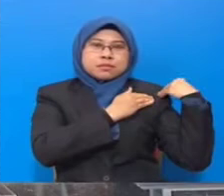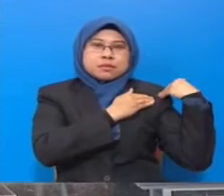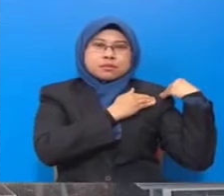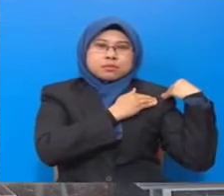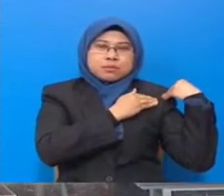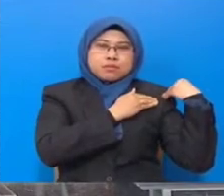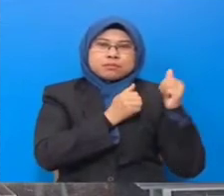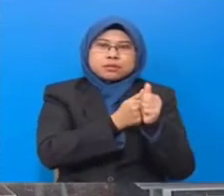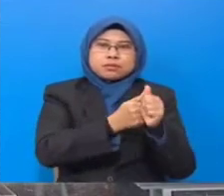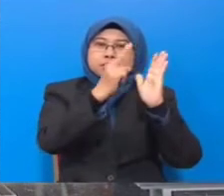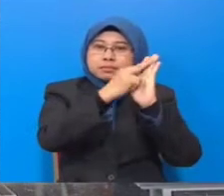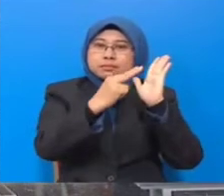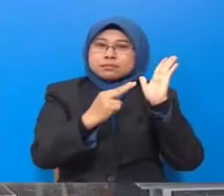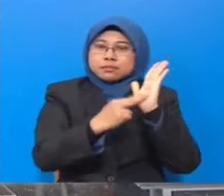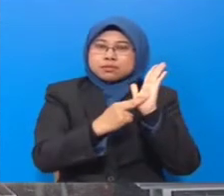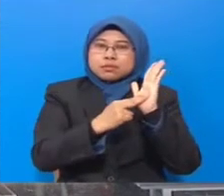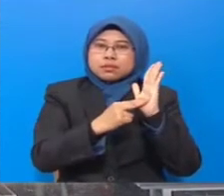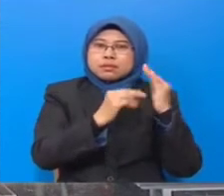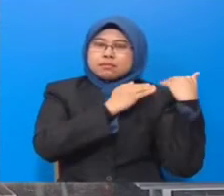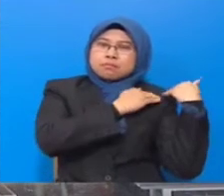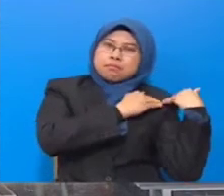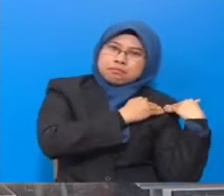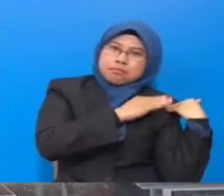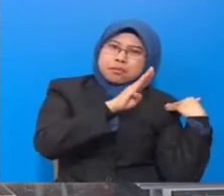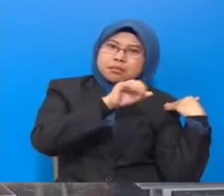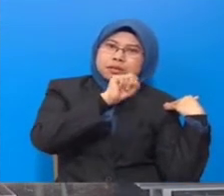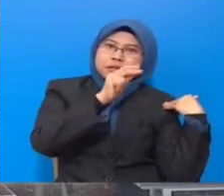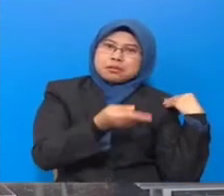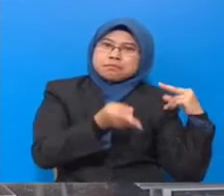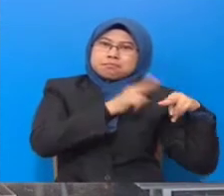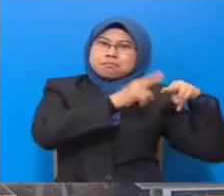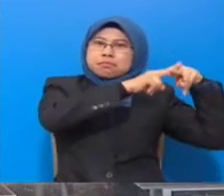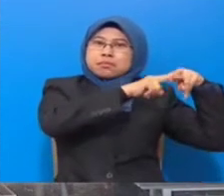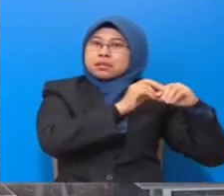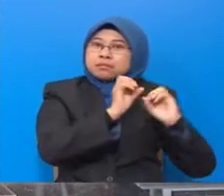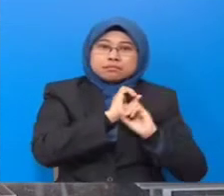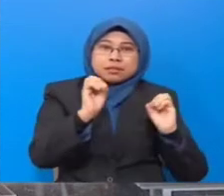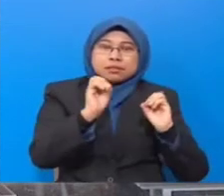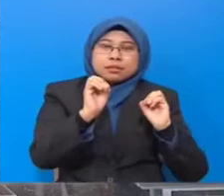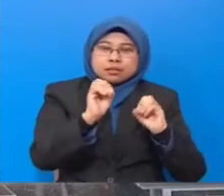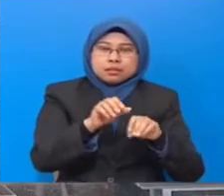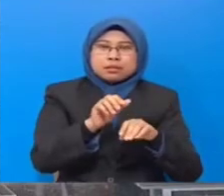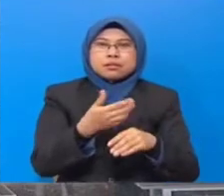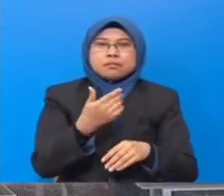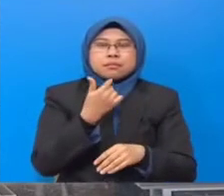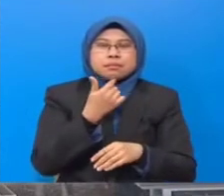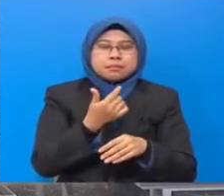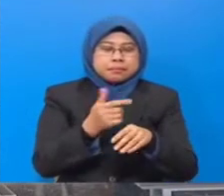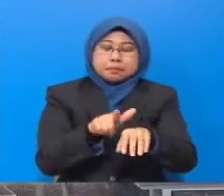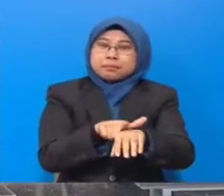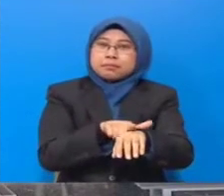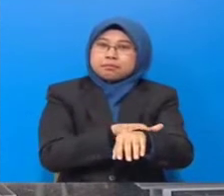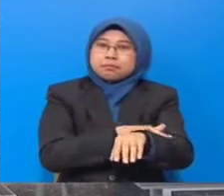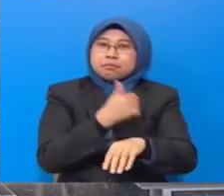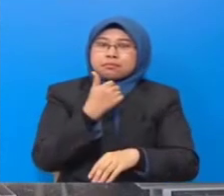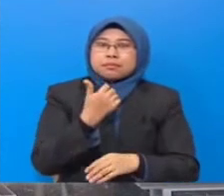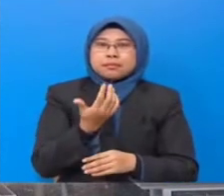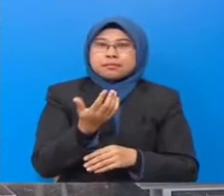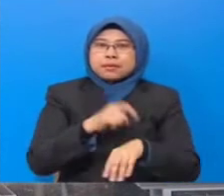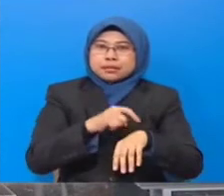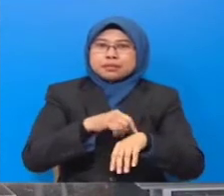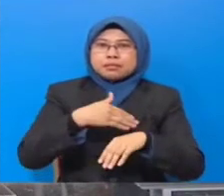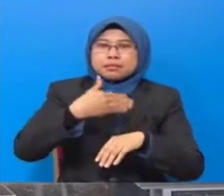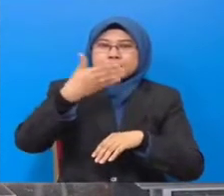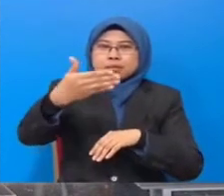secara undang-undang agan agar beban BSC tidak bertambah dan dalam jangka Masa panjang Wali ini tidak lepas tangan dan